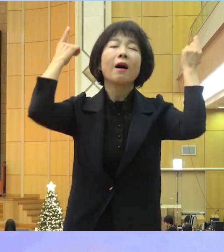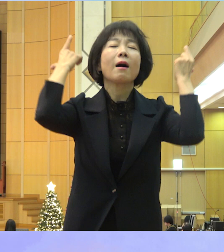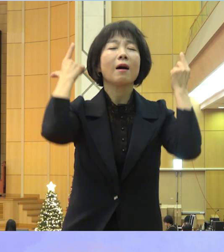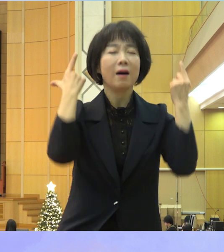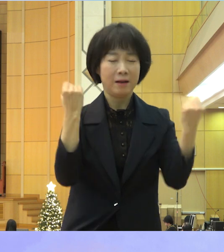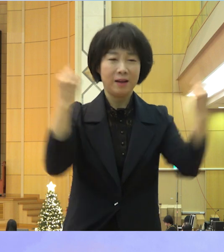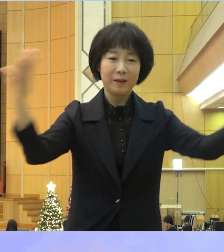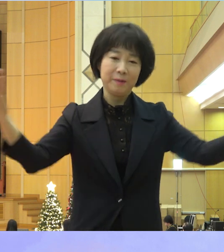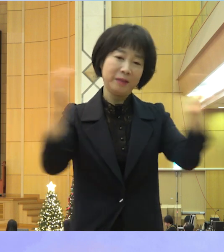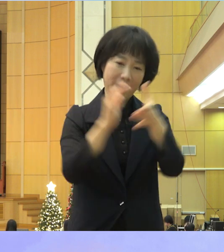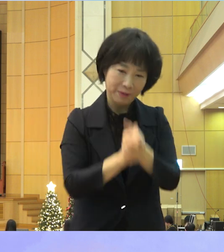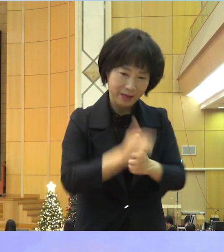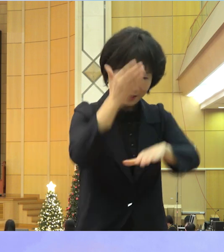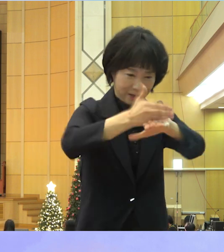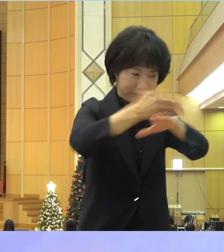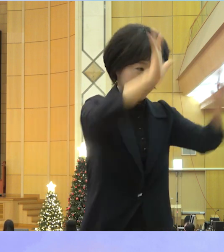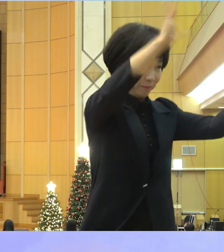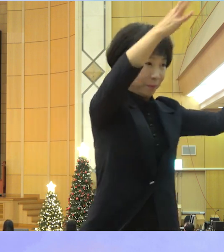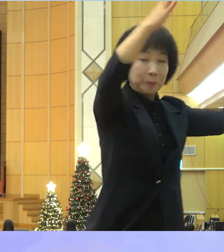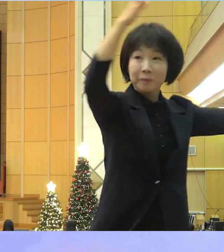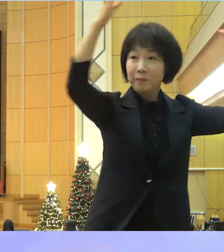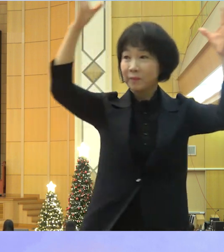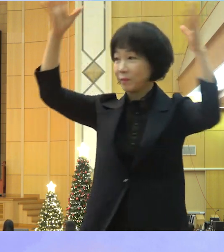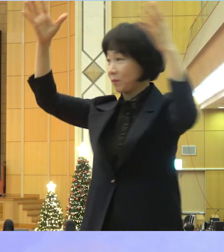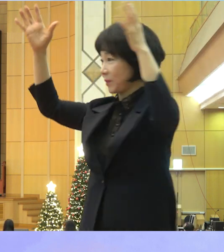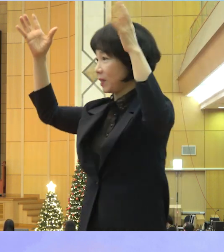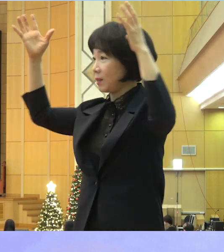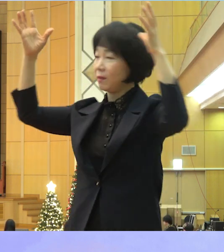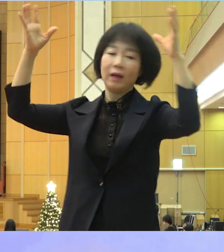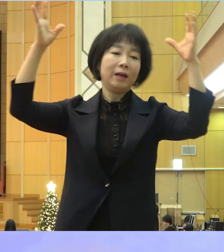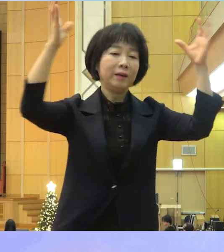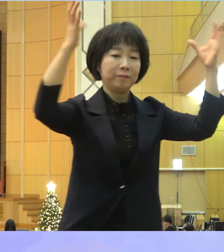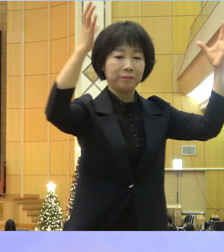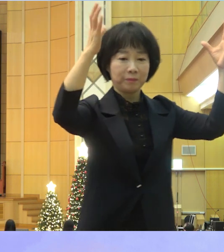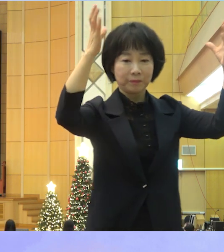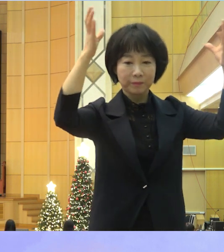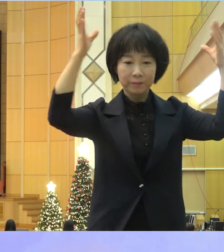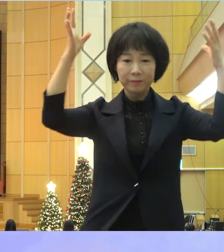하늘나라. 주님께 감사와 영광의 박수 돌리시겠습니다. 할렐루야.